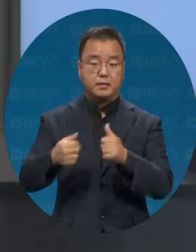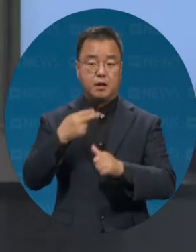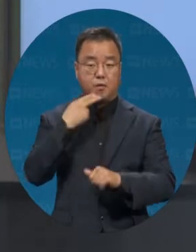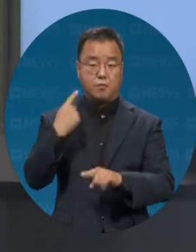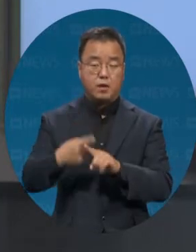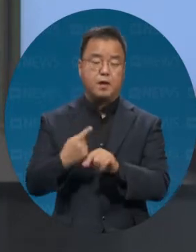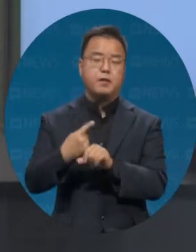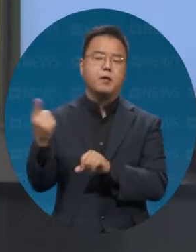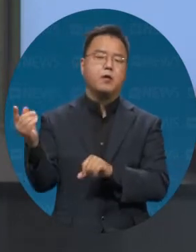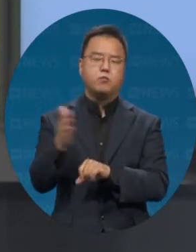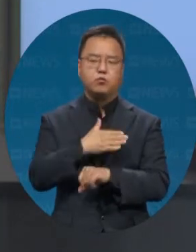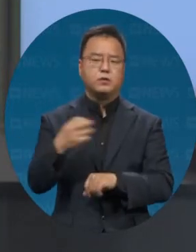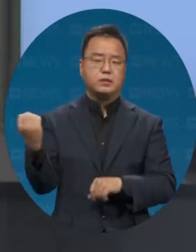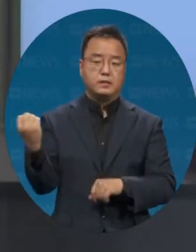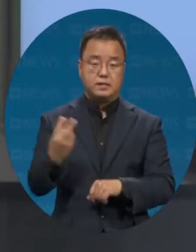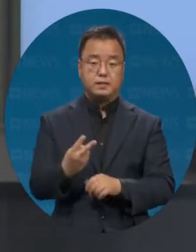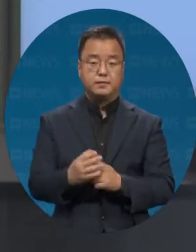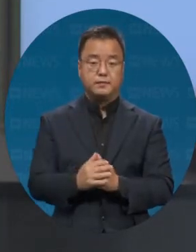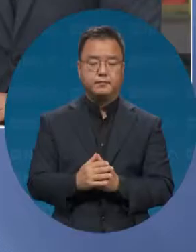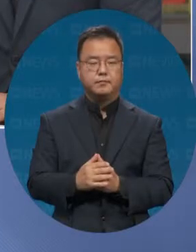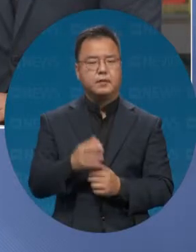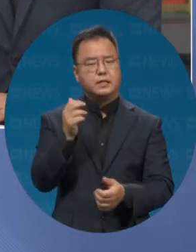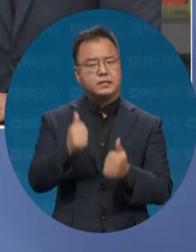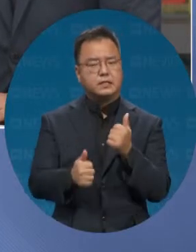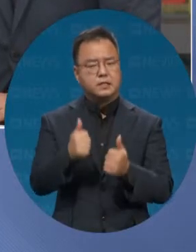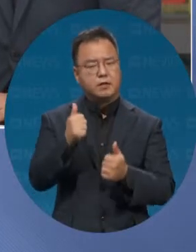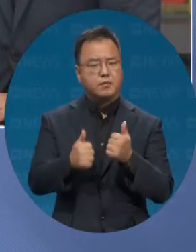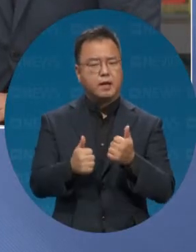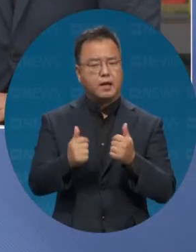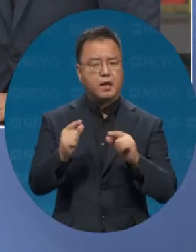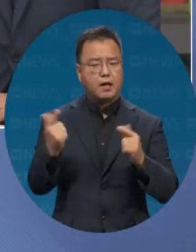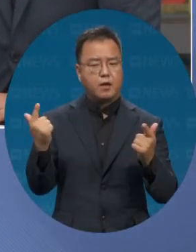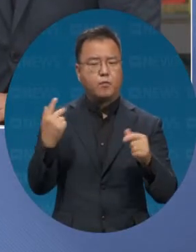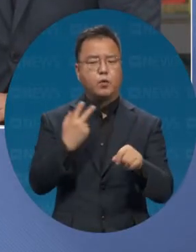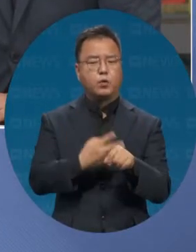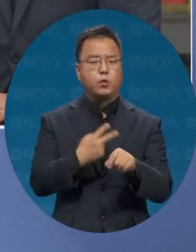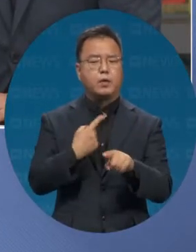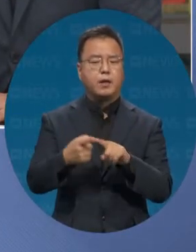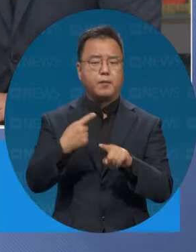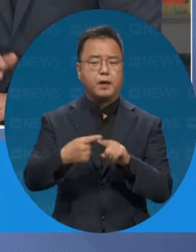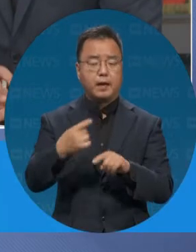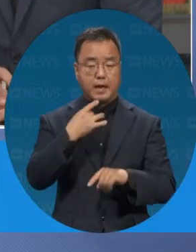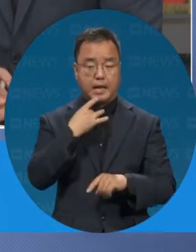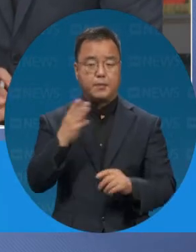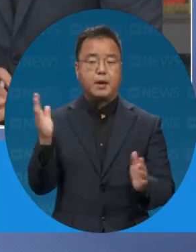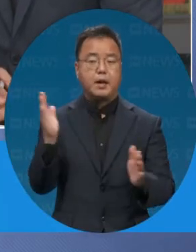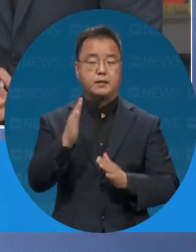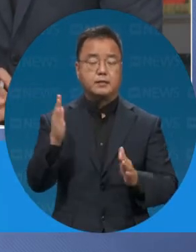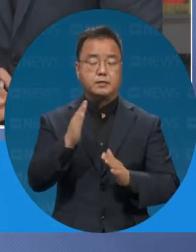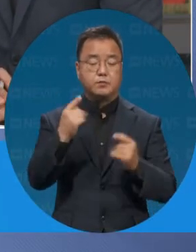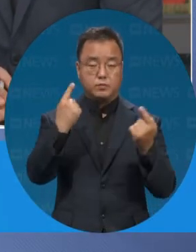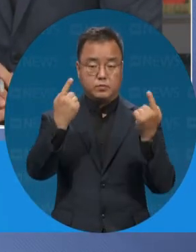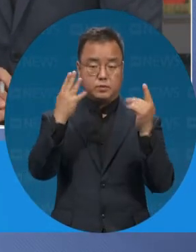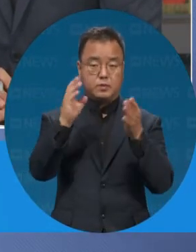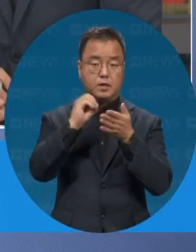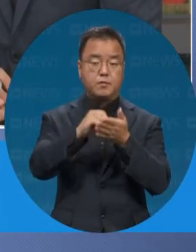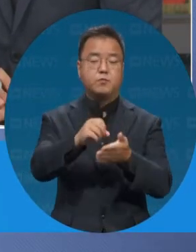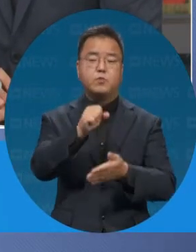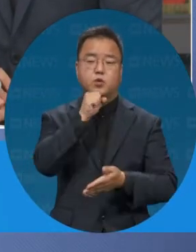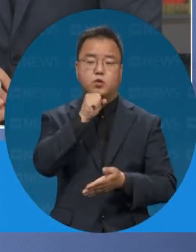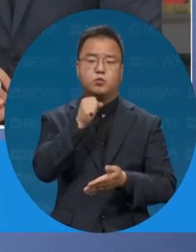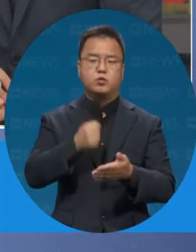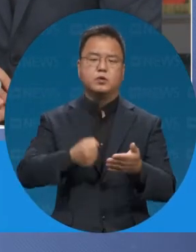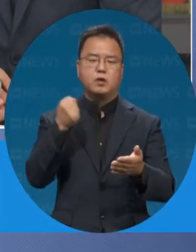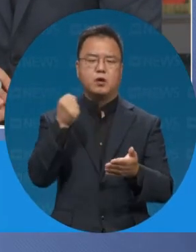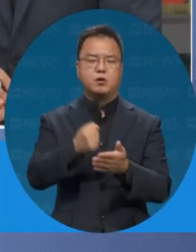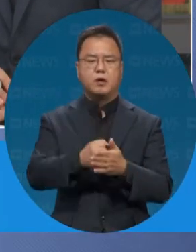실시된다는 소식입니다 아무래도 시험을 치르지 않고 교사의 평가 로만 학생들의 대입 성적을 산출한다 보니 부작용이